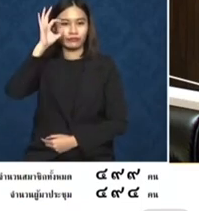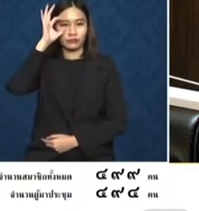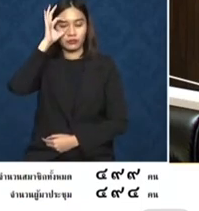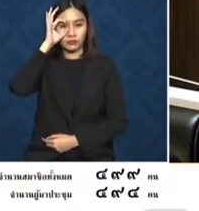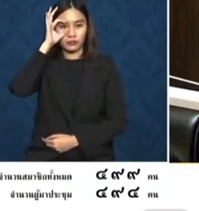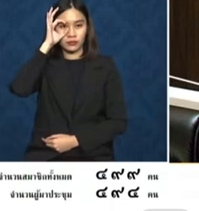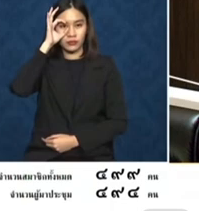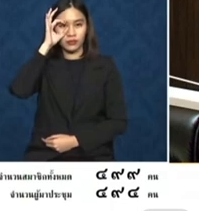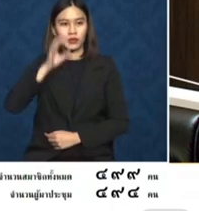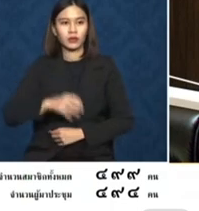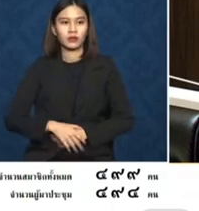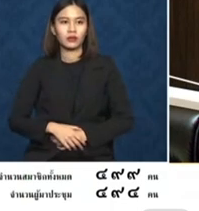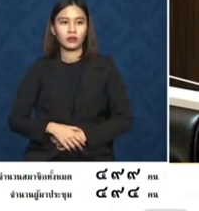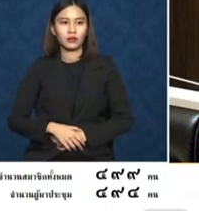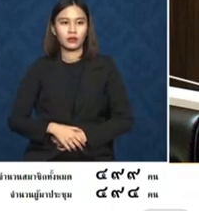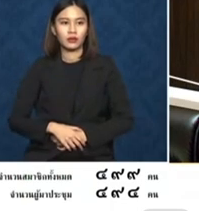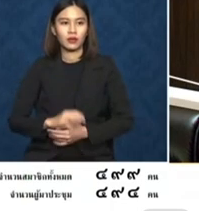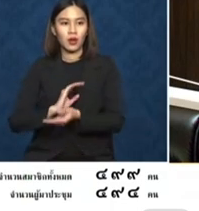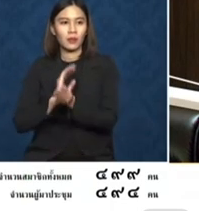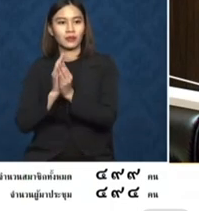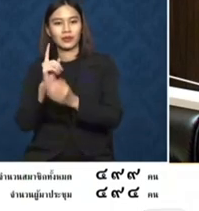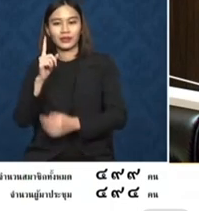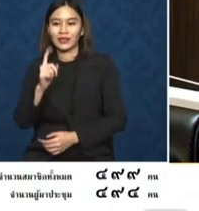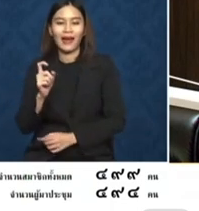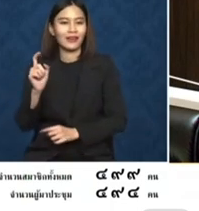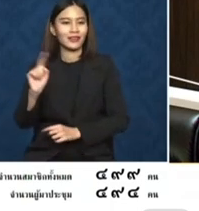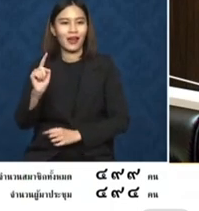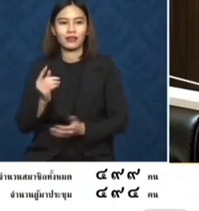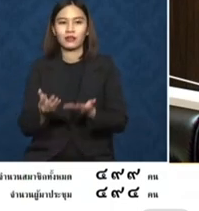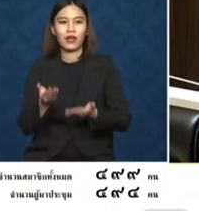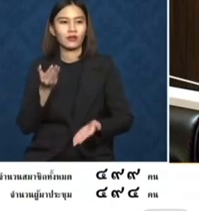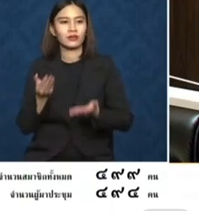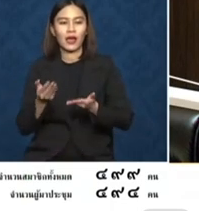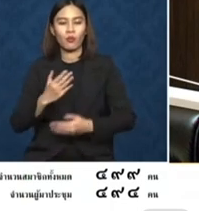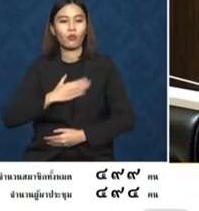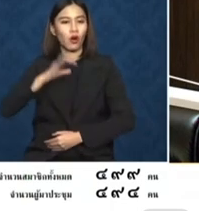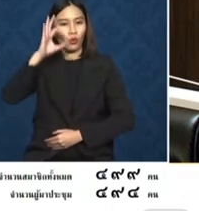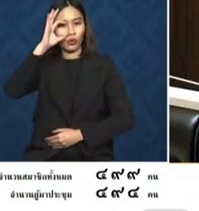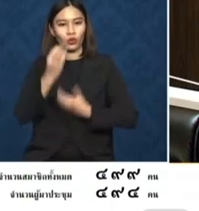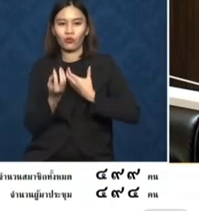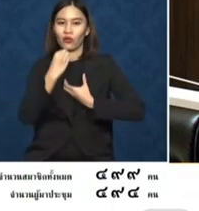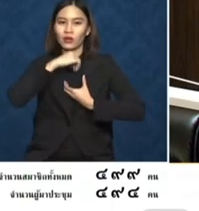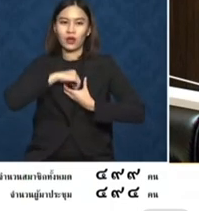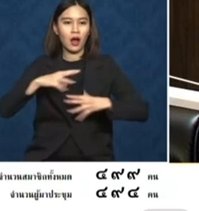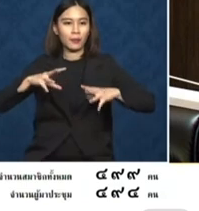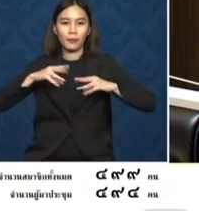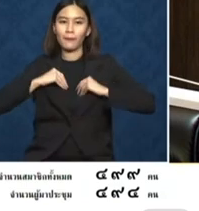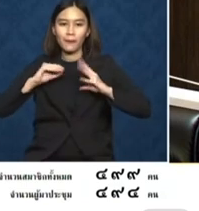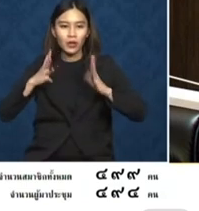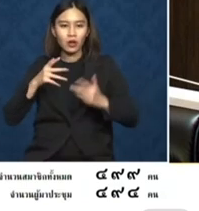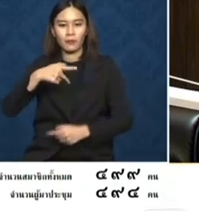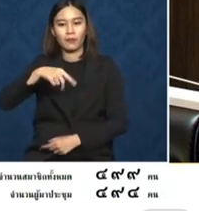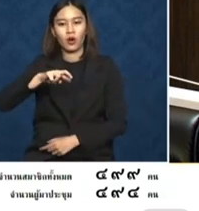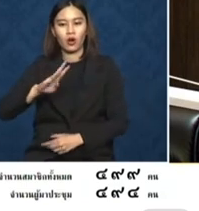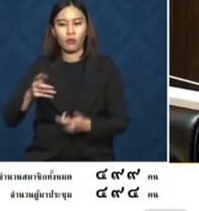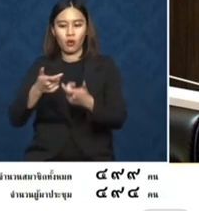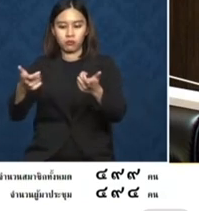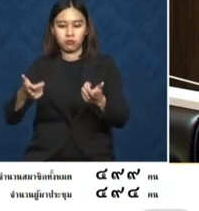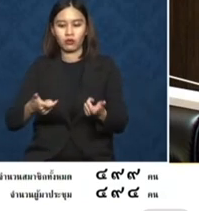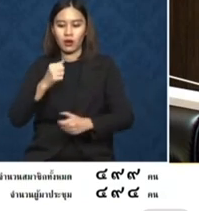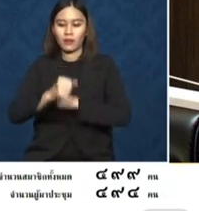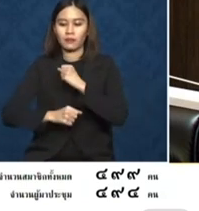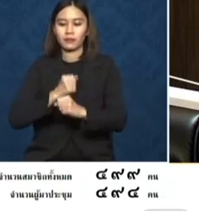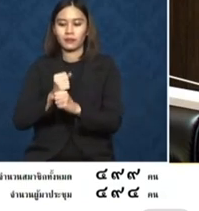ลกษณาธิศอดตายกายเป็เท่าฐานอยไร ก็เปนวิโรธไม่สามารถเห็นด้วยกับรางพระชมัยัดงบประมาณรายใจเป็นปี